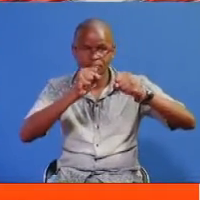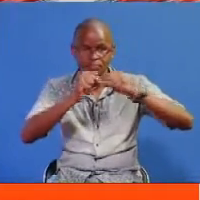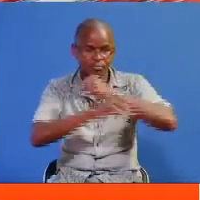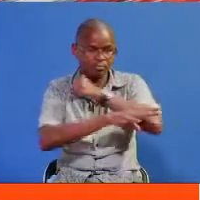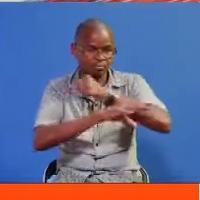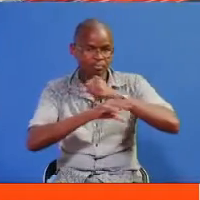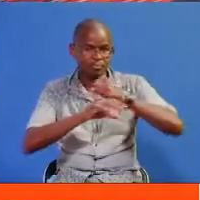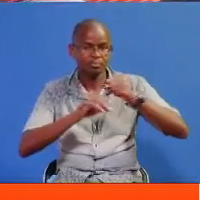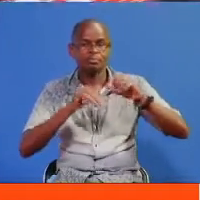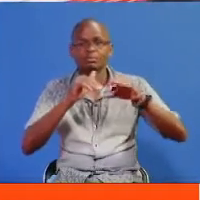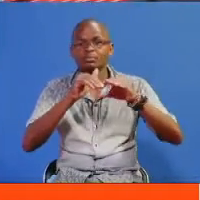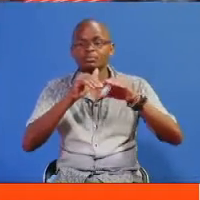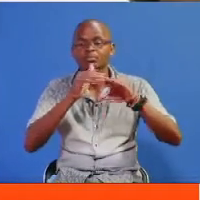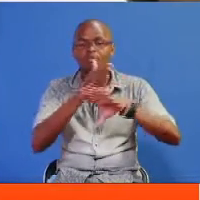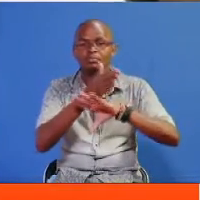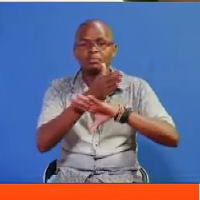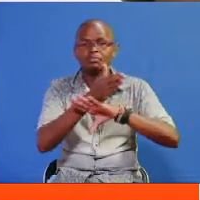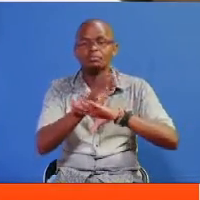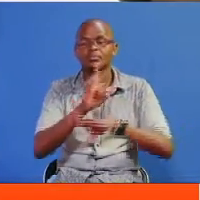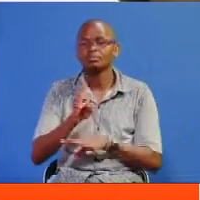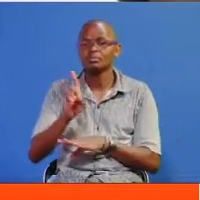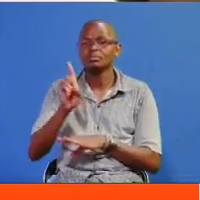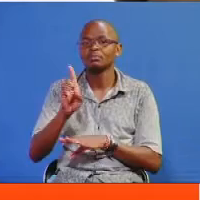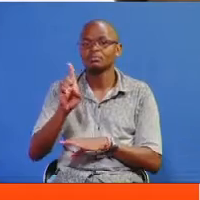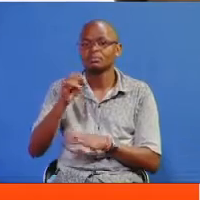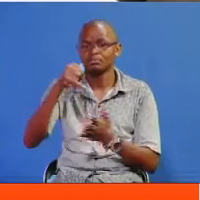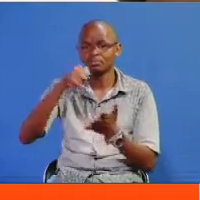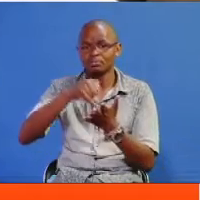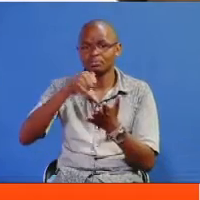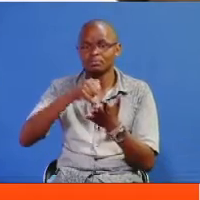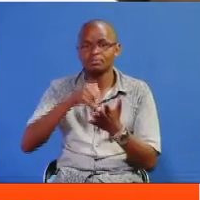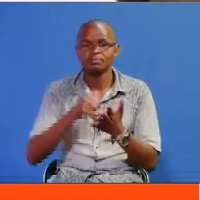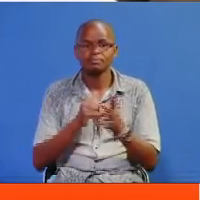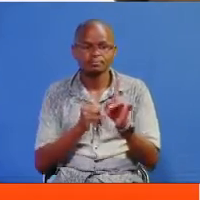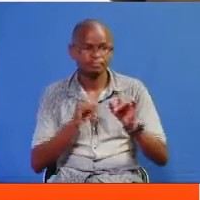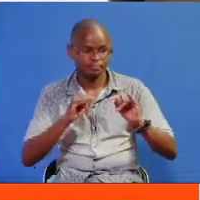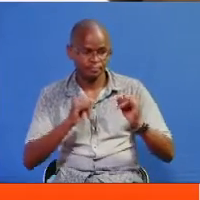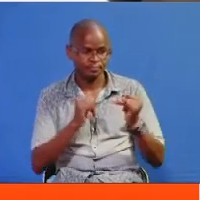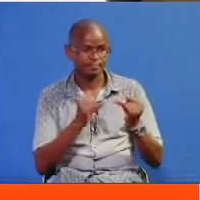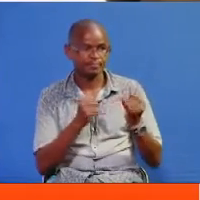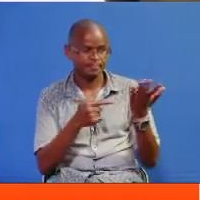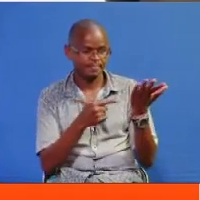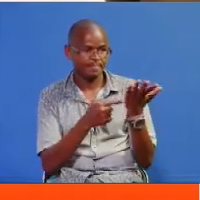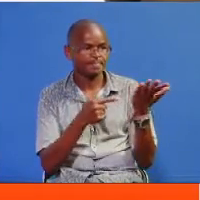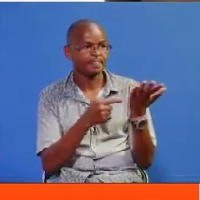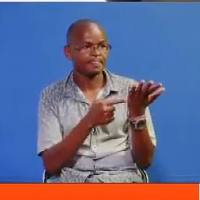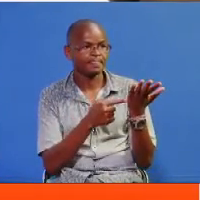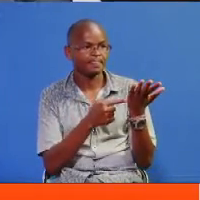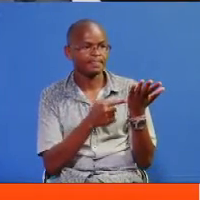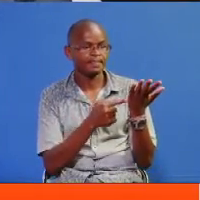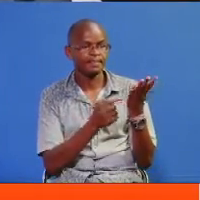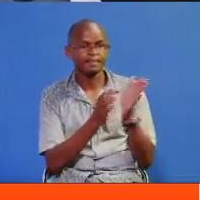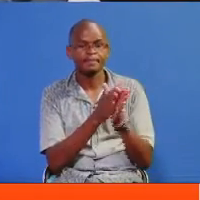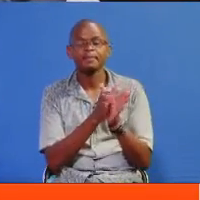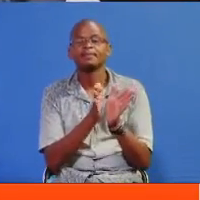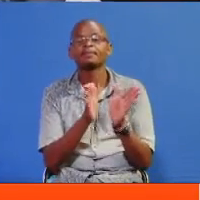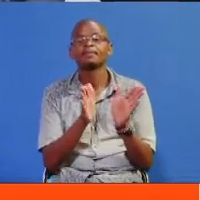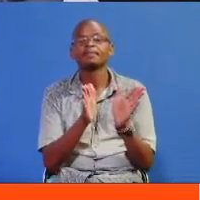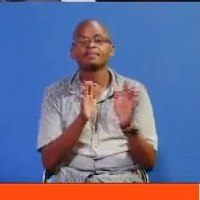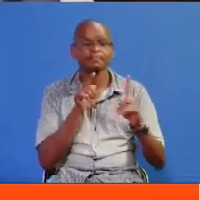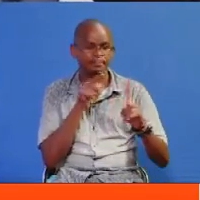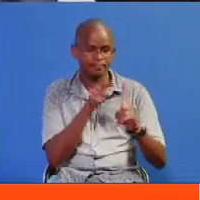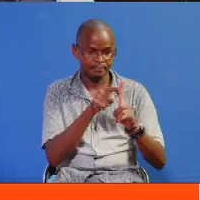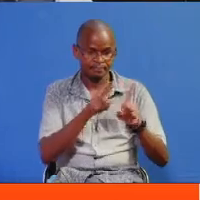katika mitihani baada ya baadhi yao kuhusishwa. Mfumo mpya wa teknolojia utakaozinduliwa